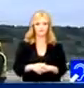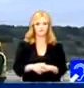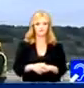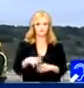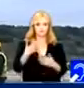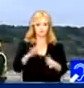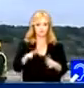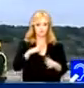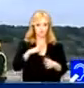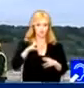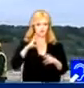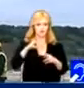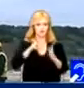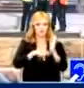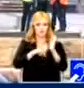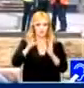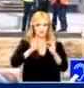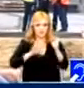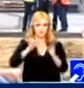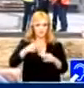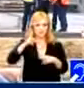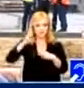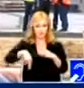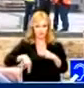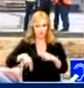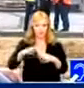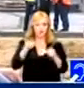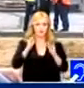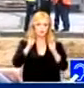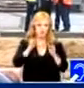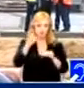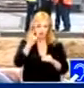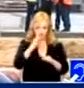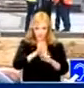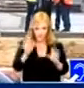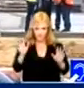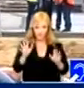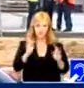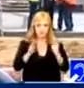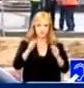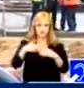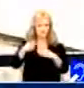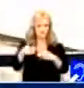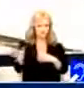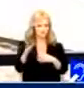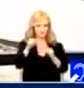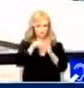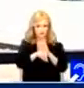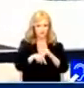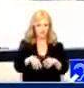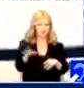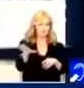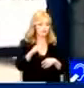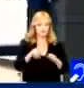în execuție lucrări de finisare a copertinilor, lucrări de instalare a geamurilor, lucrări de conectare a rețelelor. Construit de la